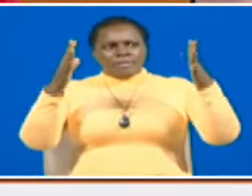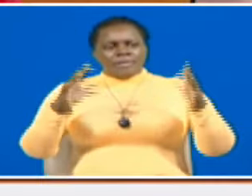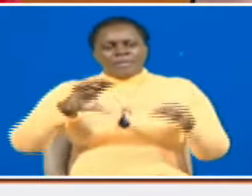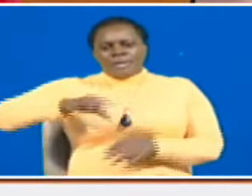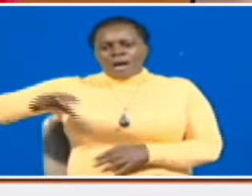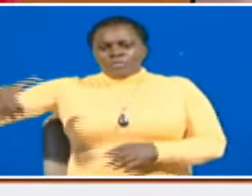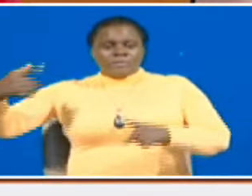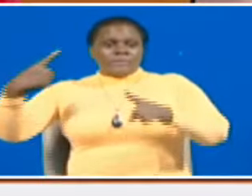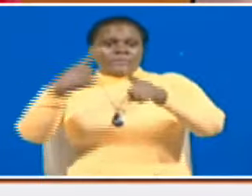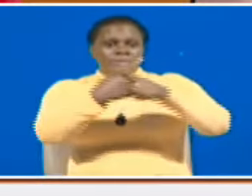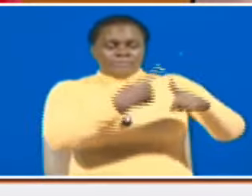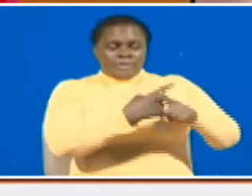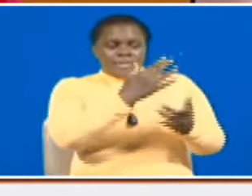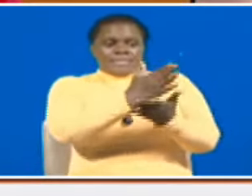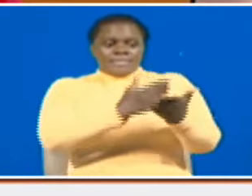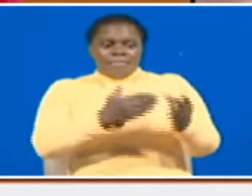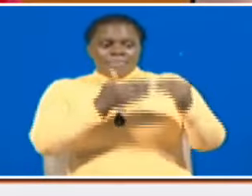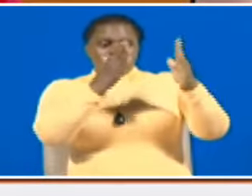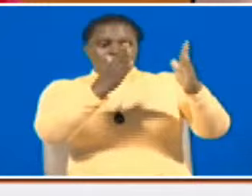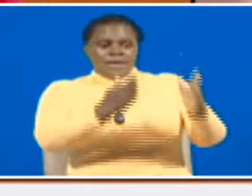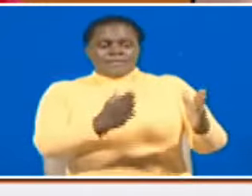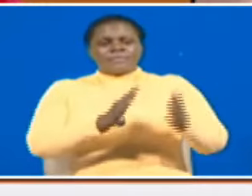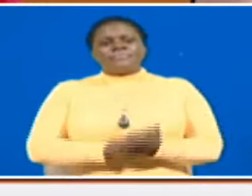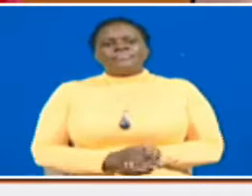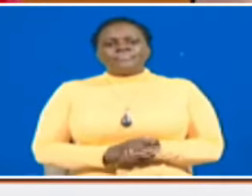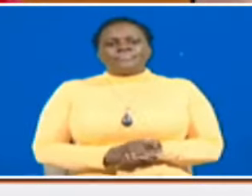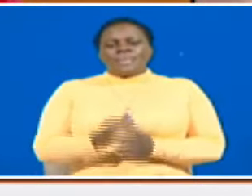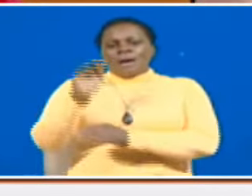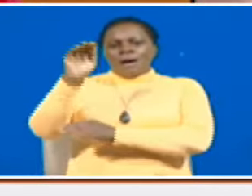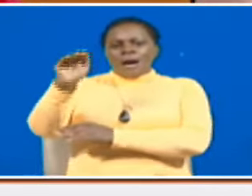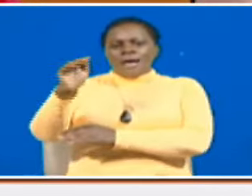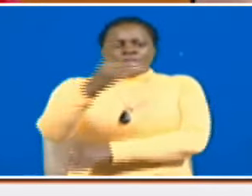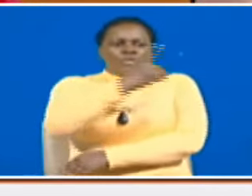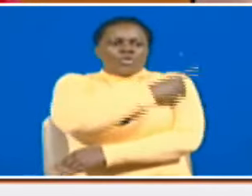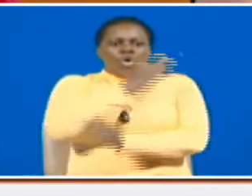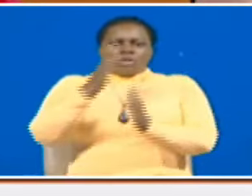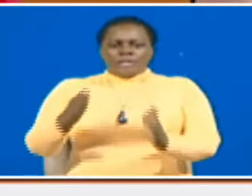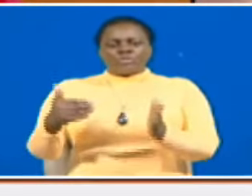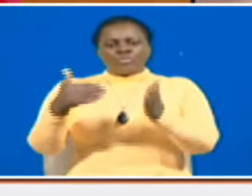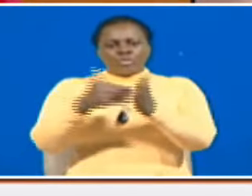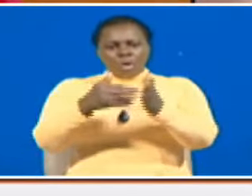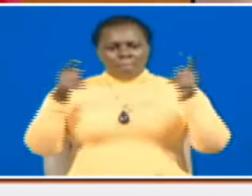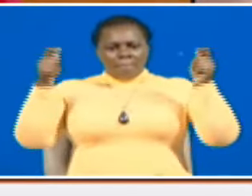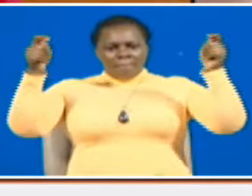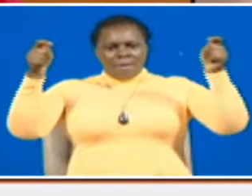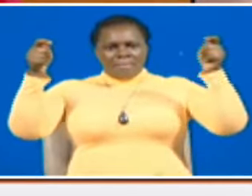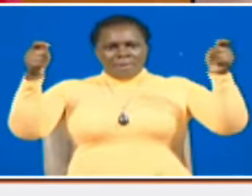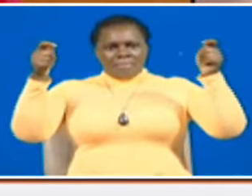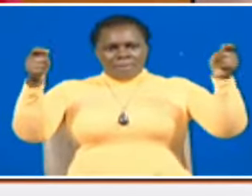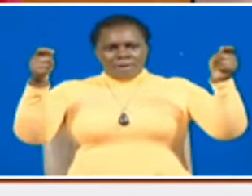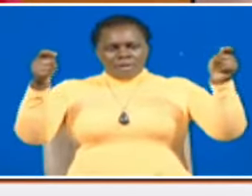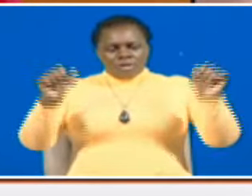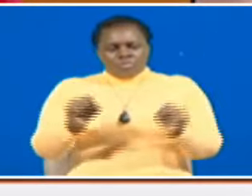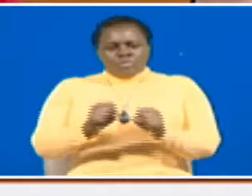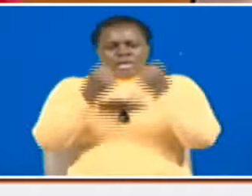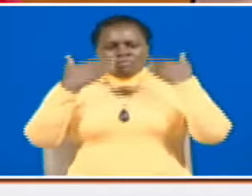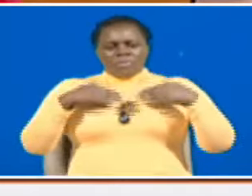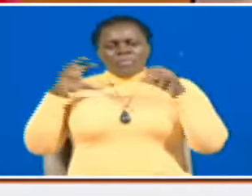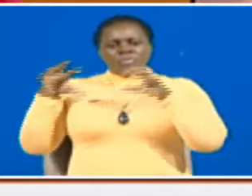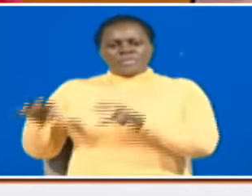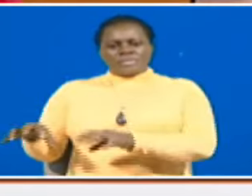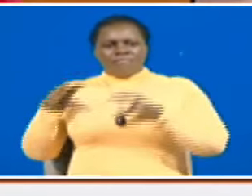kaunti mbalimbali, huko baadhi ya viongozi wa dini hiyo wakitoa wito kwa madaktari kusitisha mgomo na kuwanusuru wa Kenya ambao wanahangaika